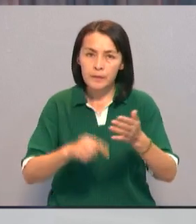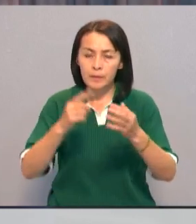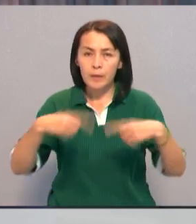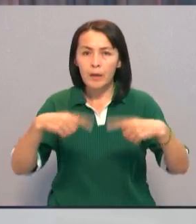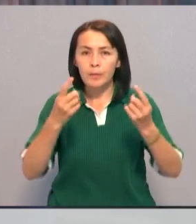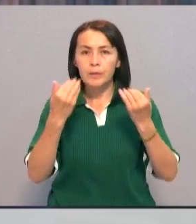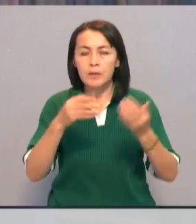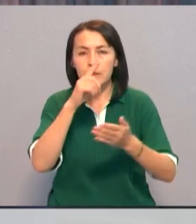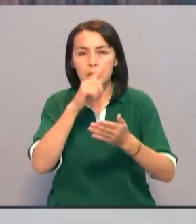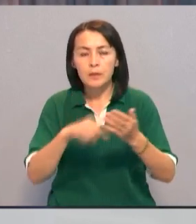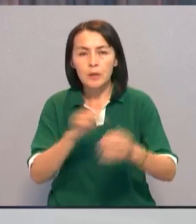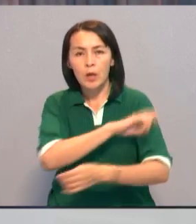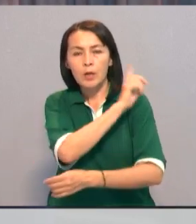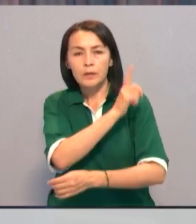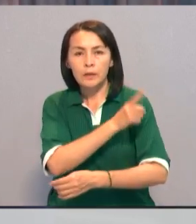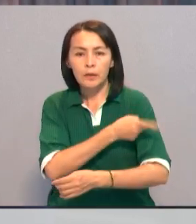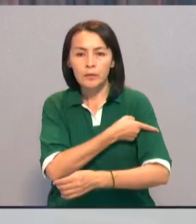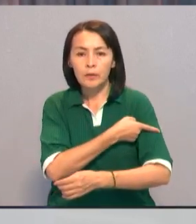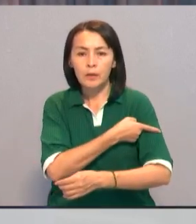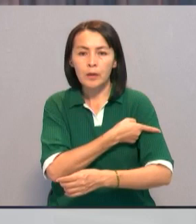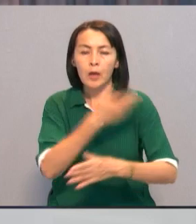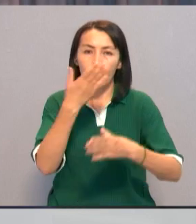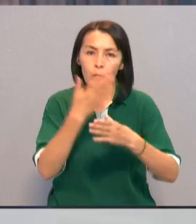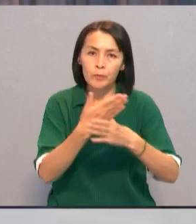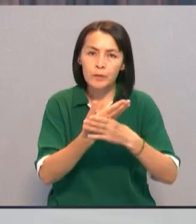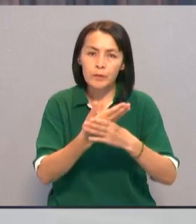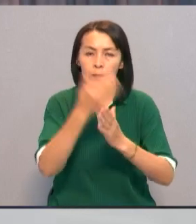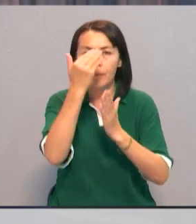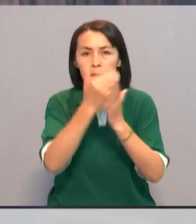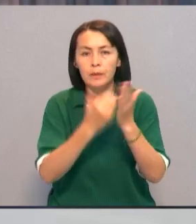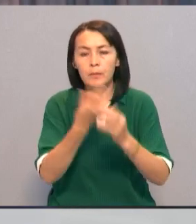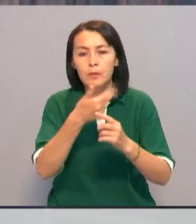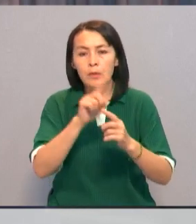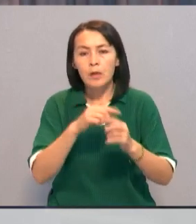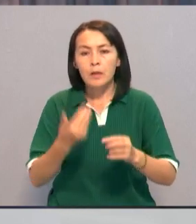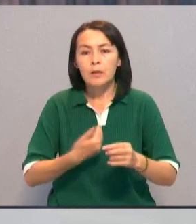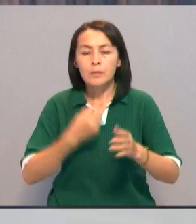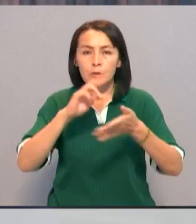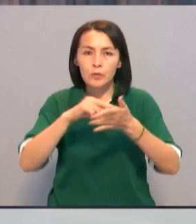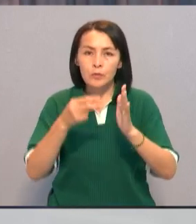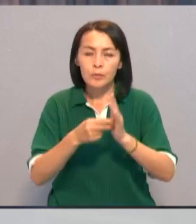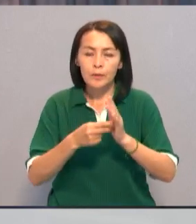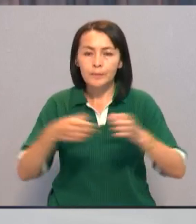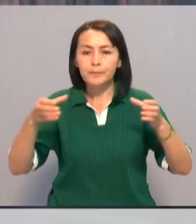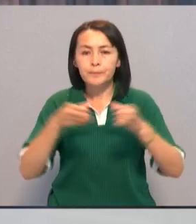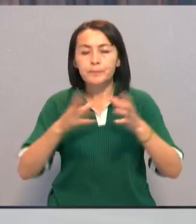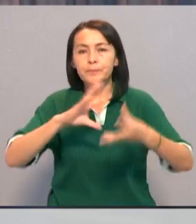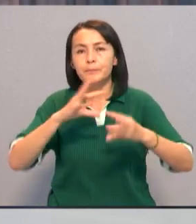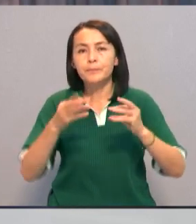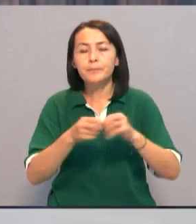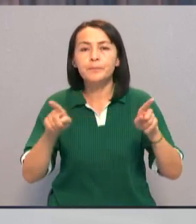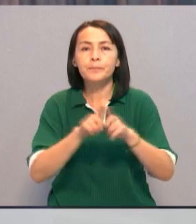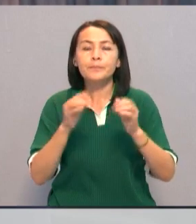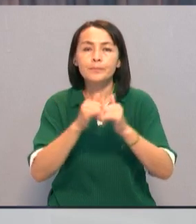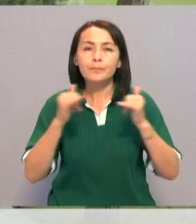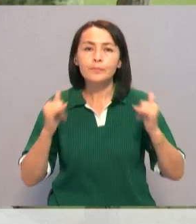қалыптасуына, сол сенімнің нығайтуға арналған. Сондықтан осындай біз жобаны агенттікпен бірге жүзеге